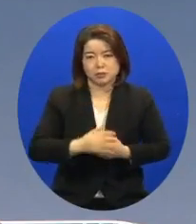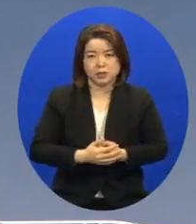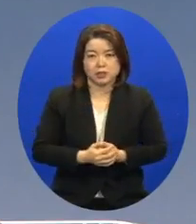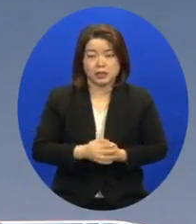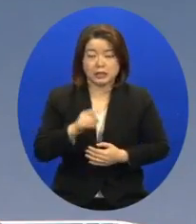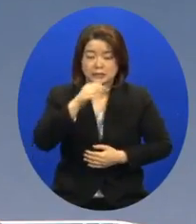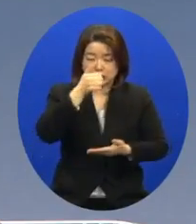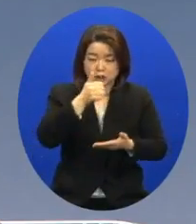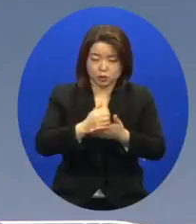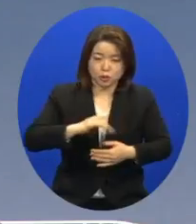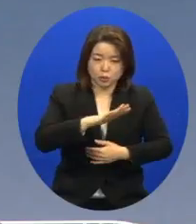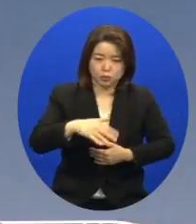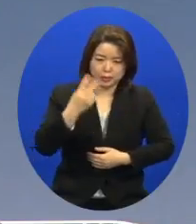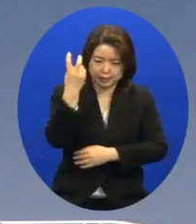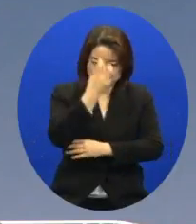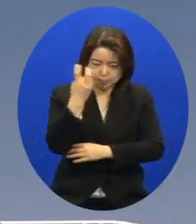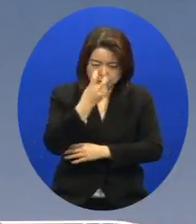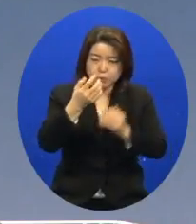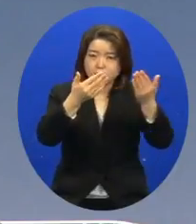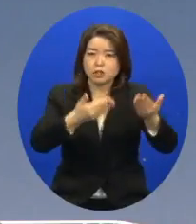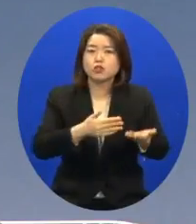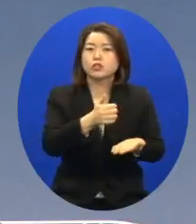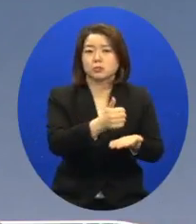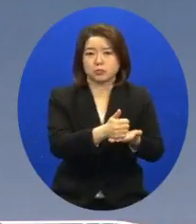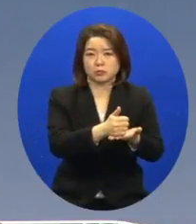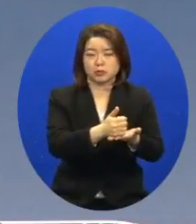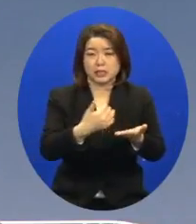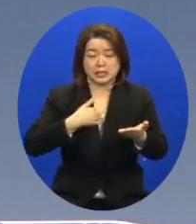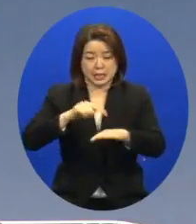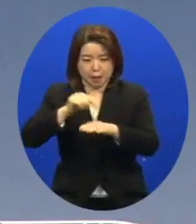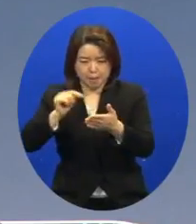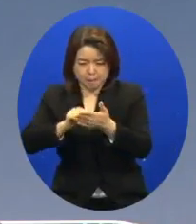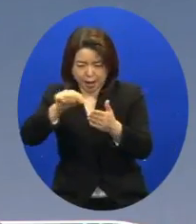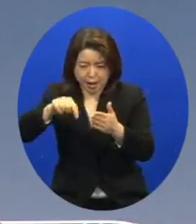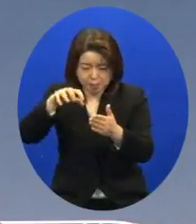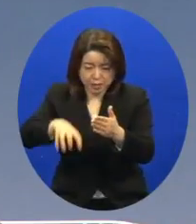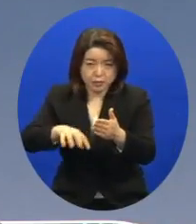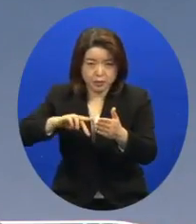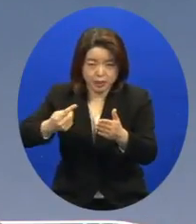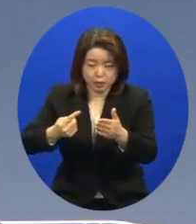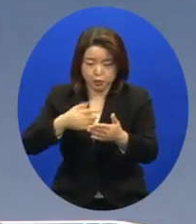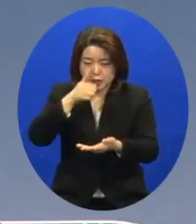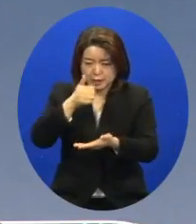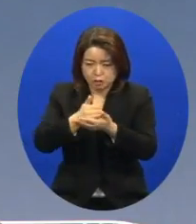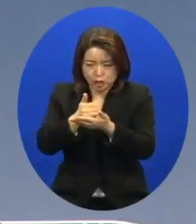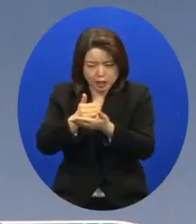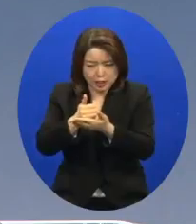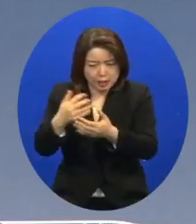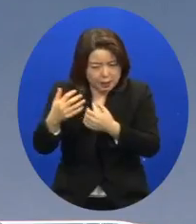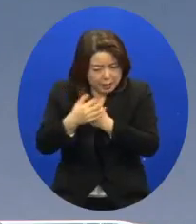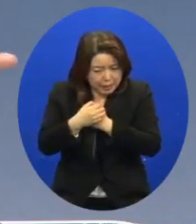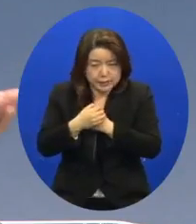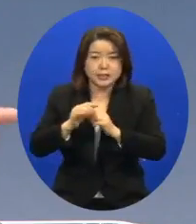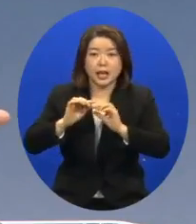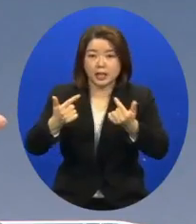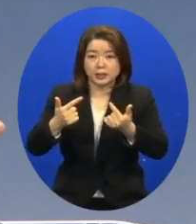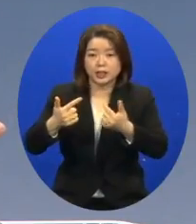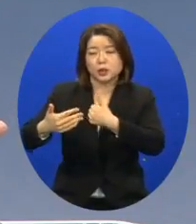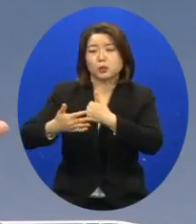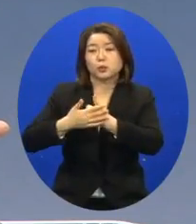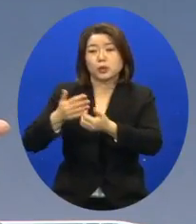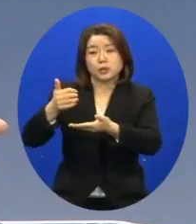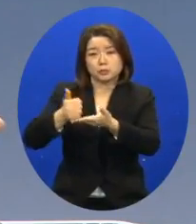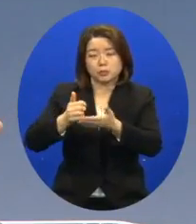정말 지키고 보호해 주실 뿐 마음에서 라도 죄를 품지 않게 해 주실수 있는분은 예수님